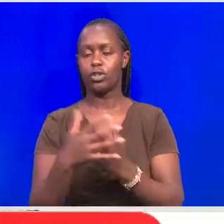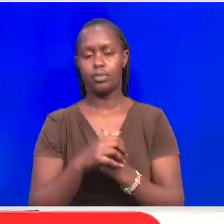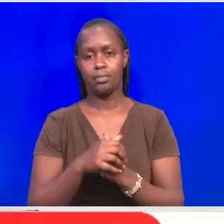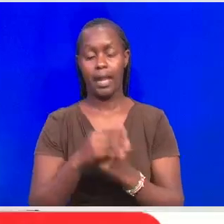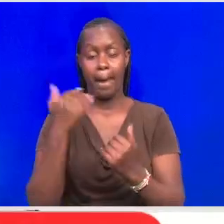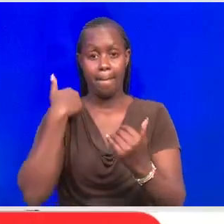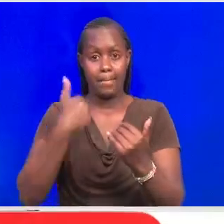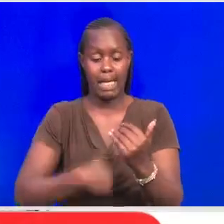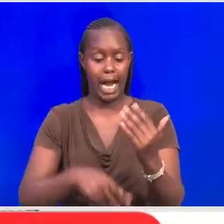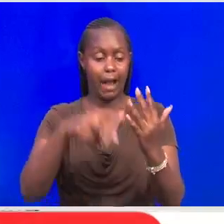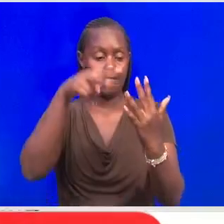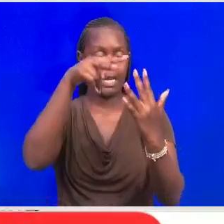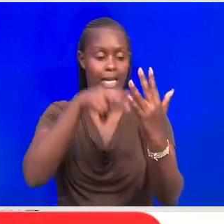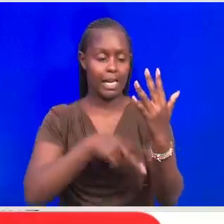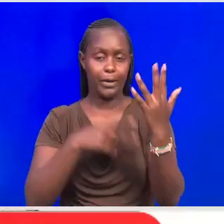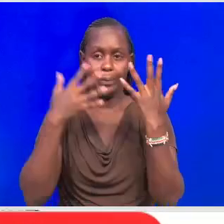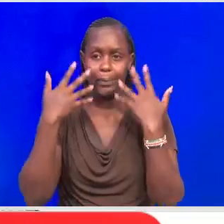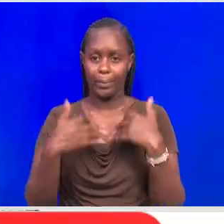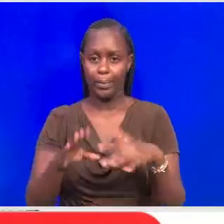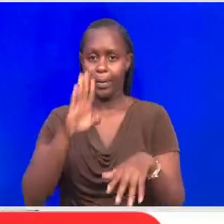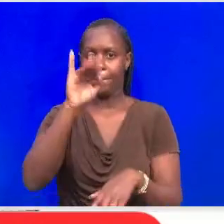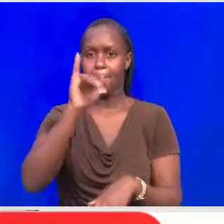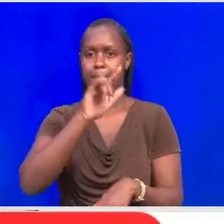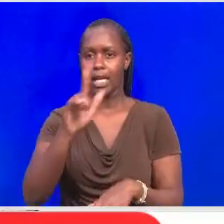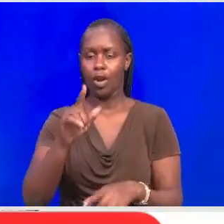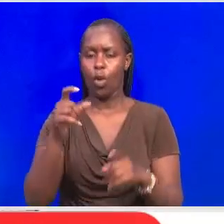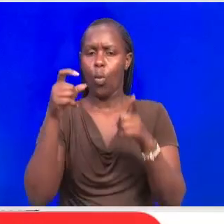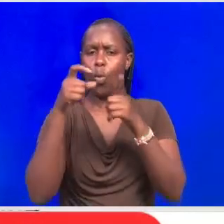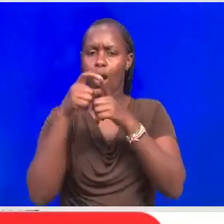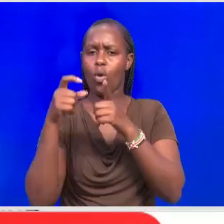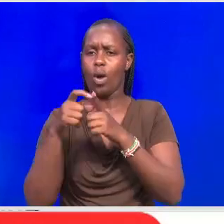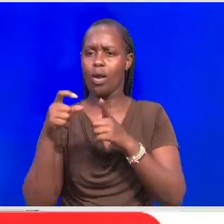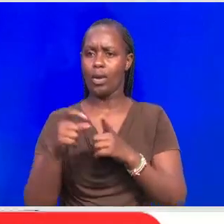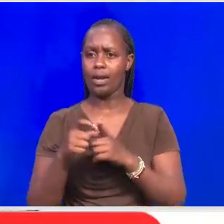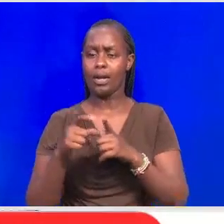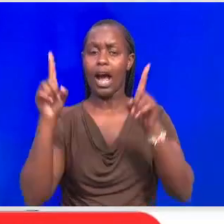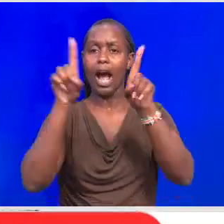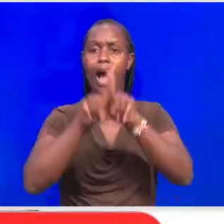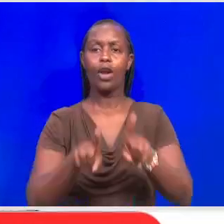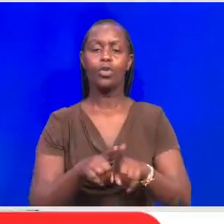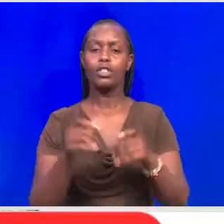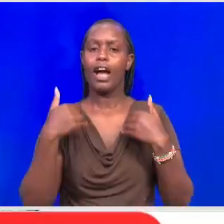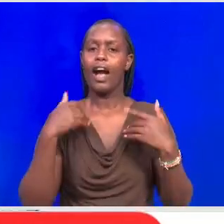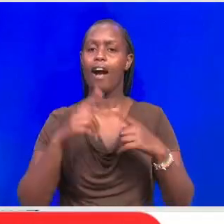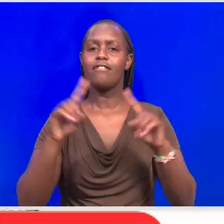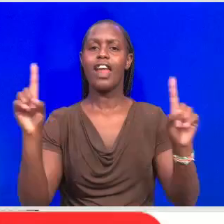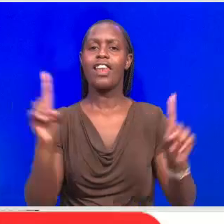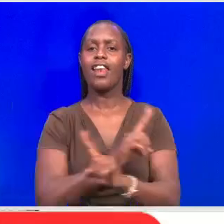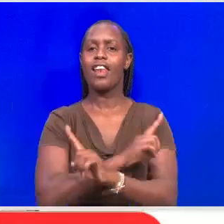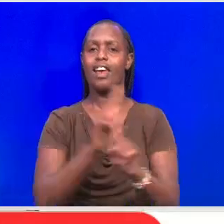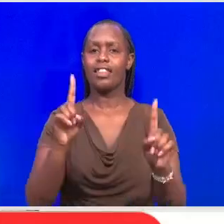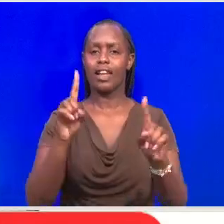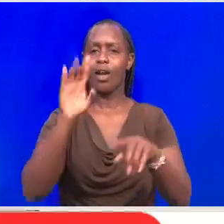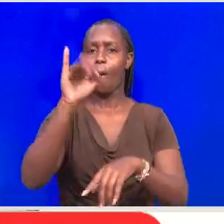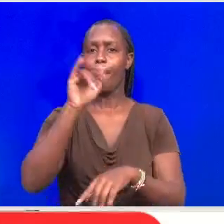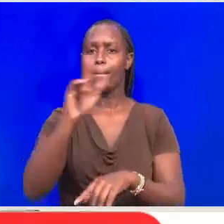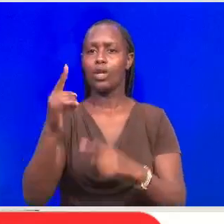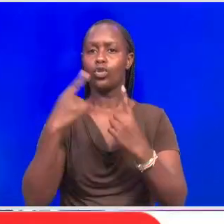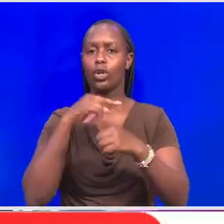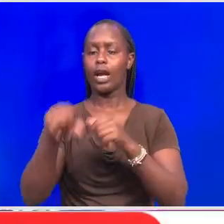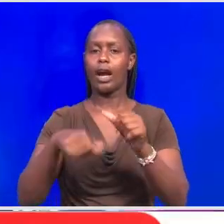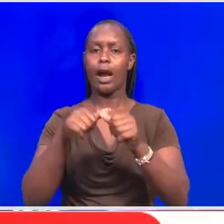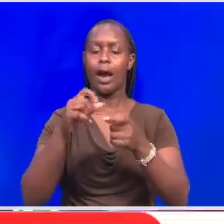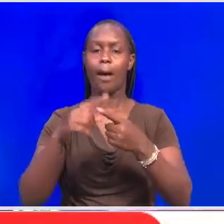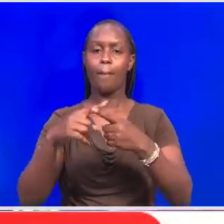bill word by word, close by close, yes. And there is absolutely nothing on this bill that mentions about